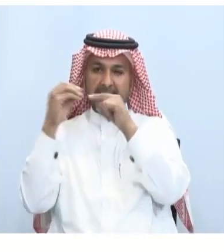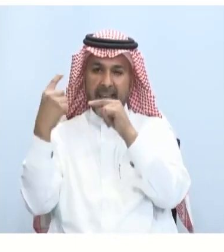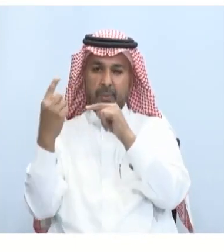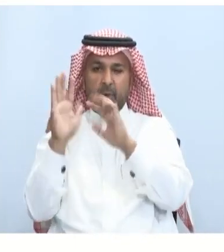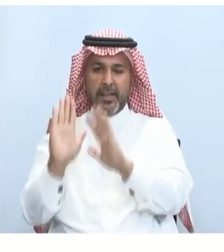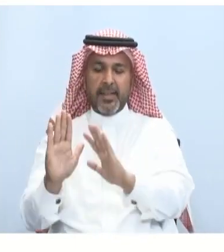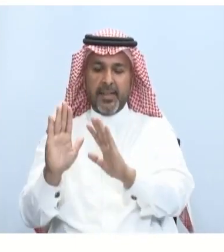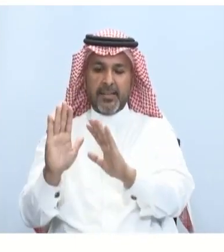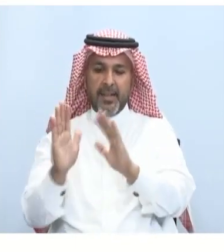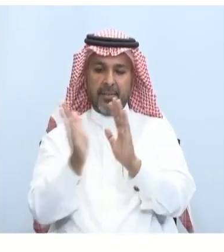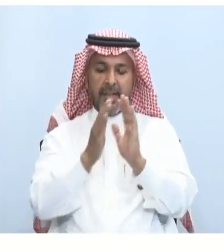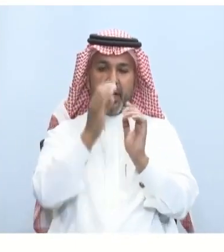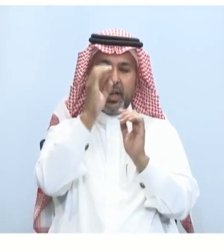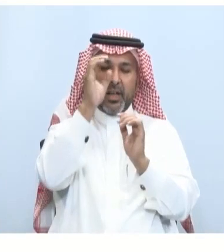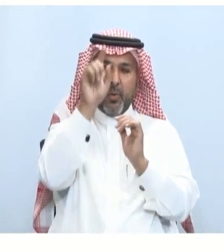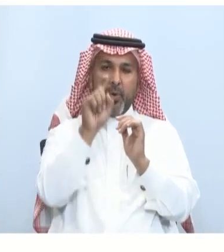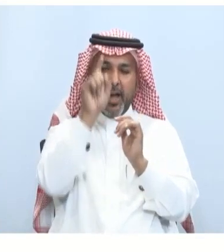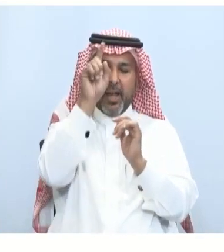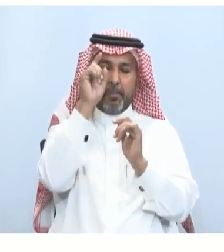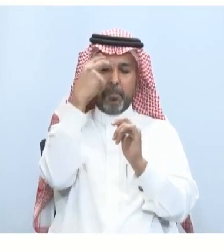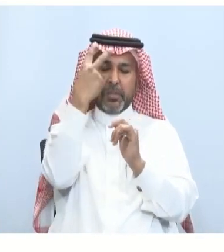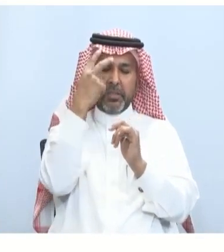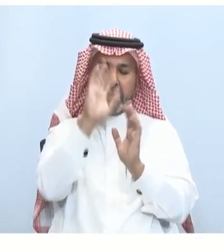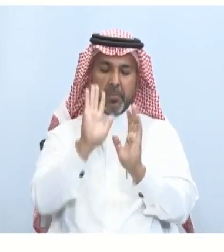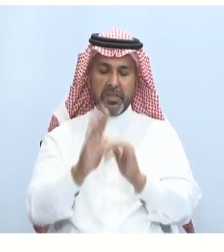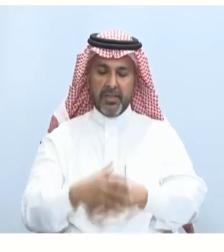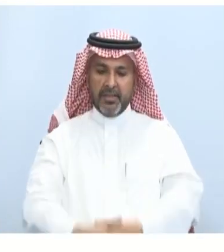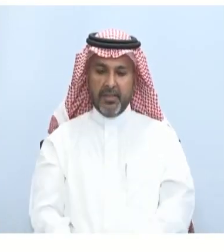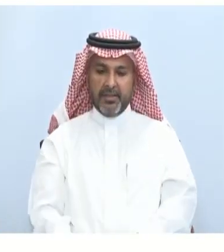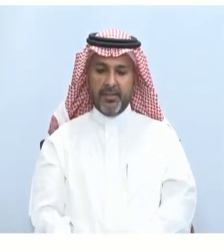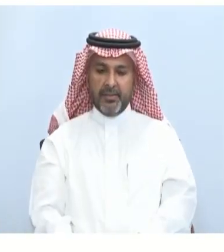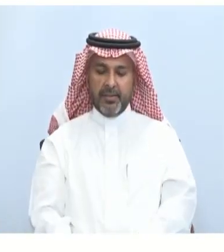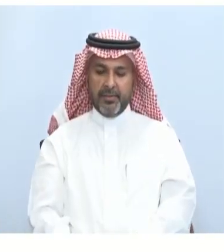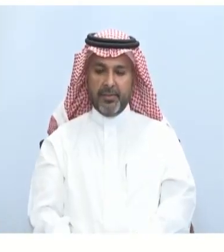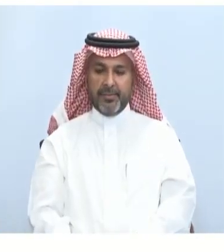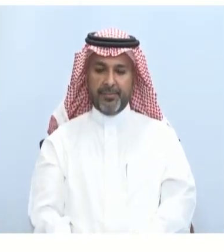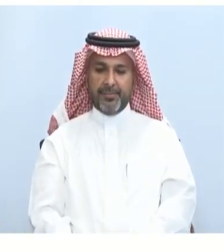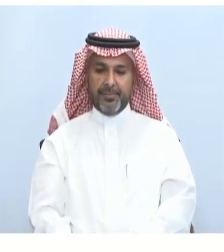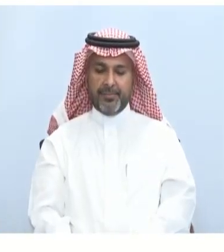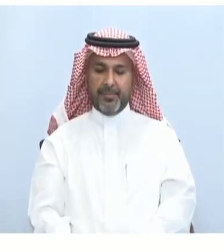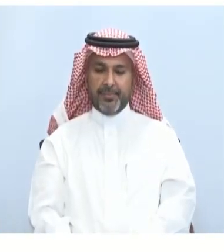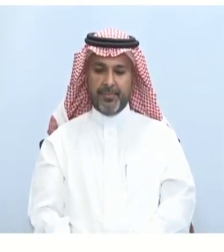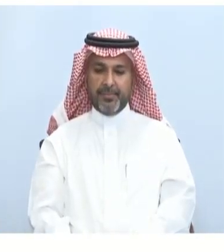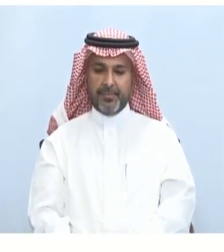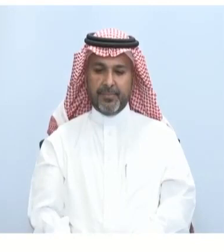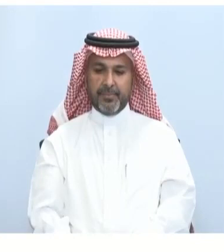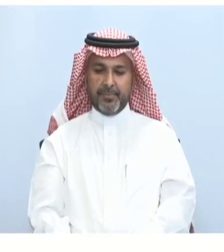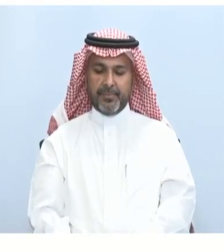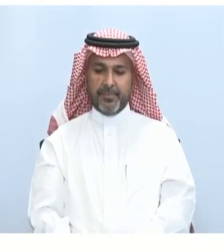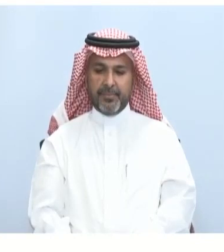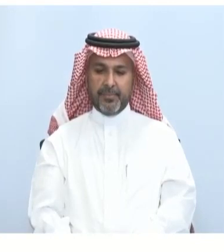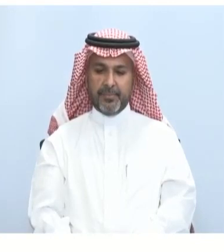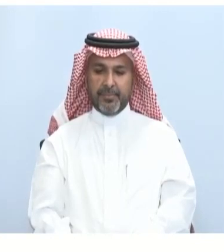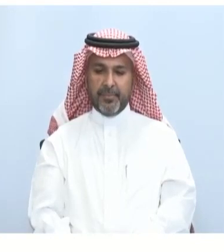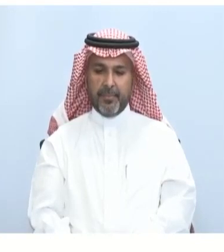الثاني والتربيع يروح مع الجذر راح يبقى سالب واحد يعني الاي تربيع تساوي سالب واحد